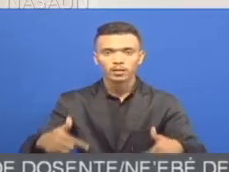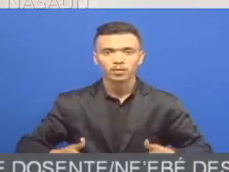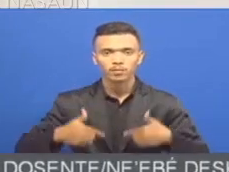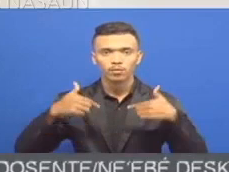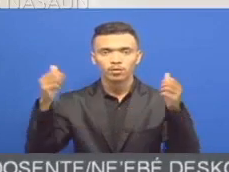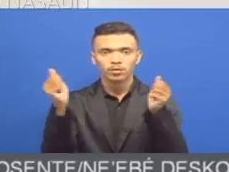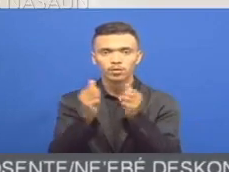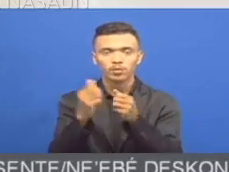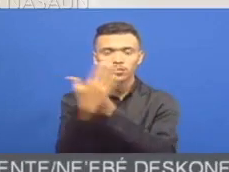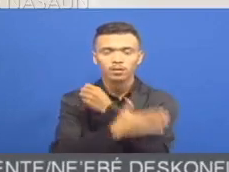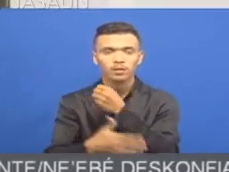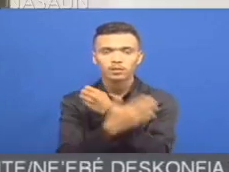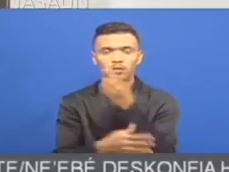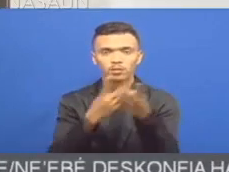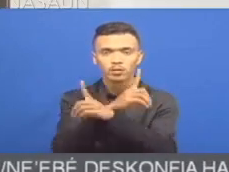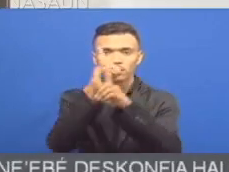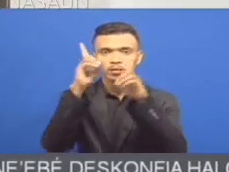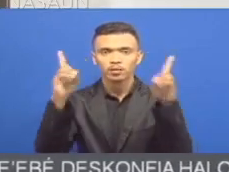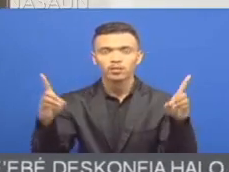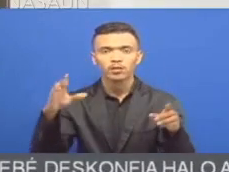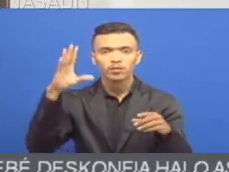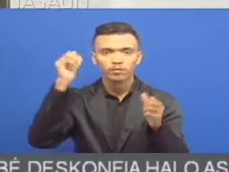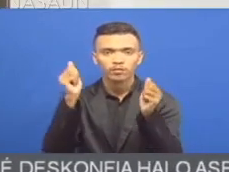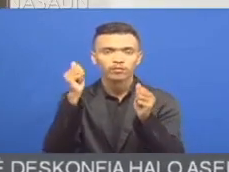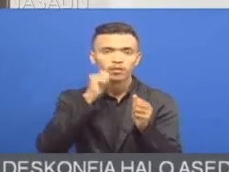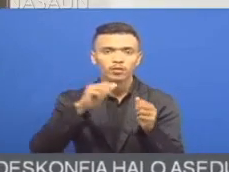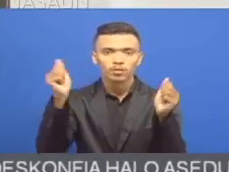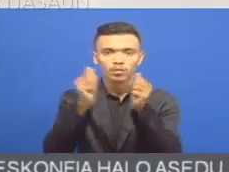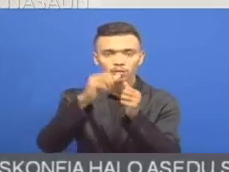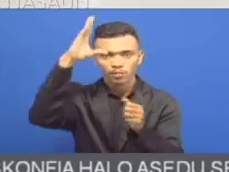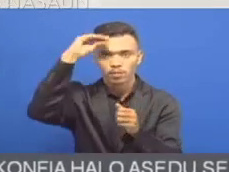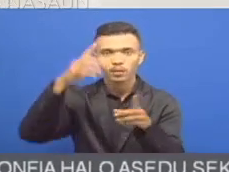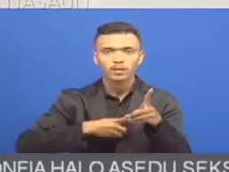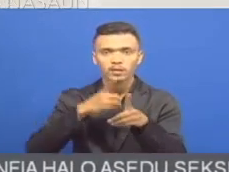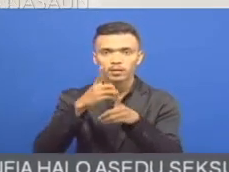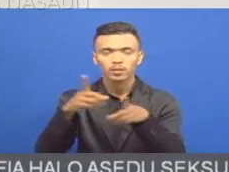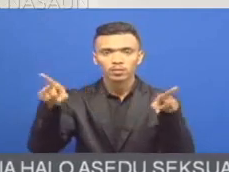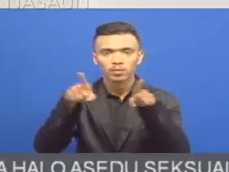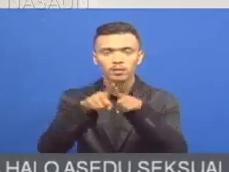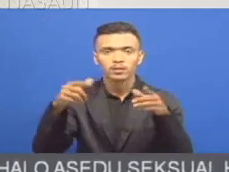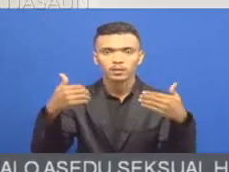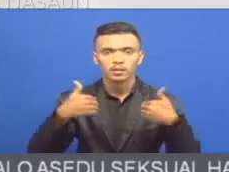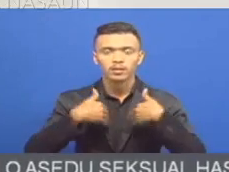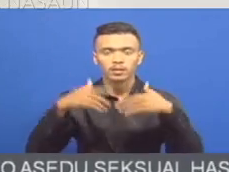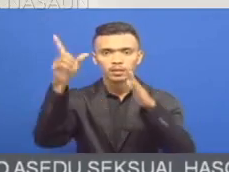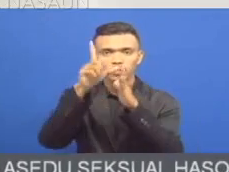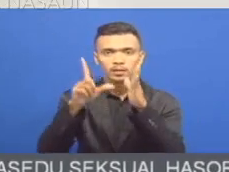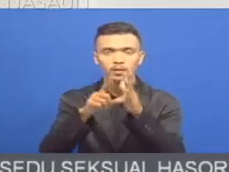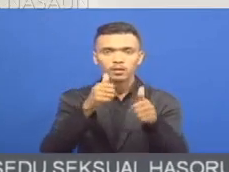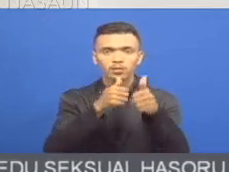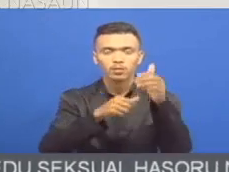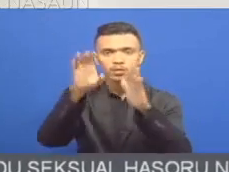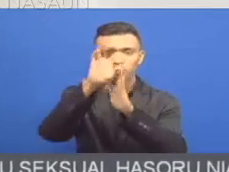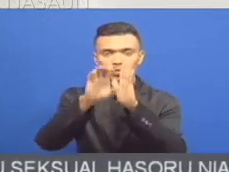a nasaun democratiku ne, feto imane diritu hanesan tui li, ne maka hanesan ui hau atetene. Tui li konsesong